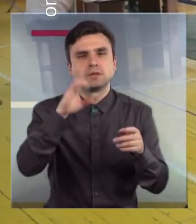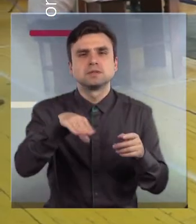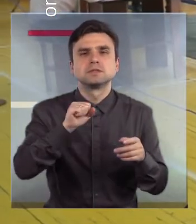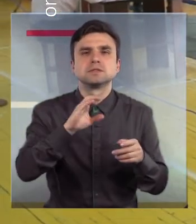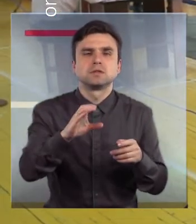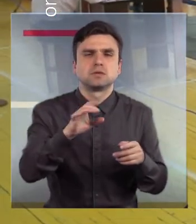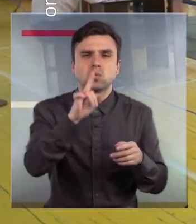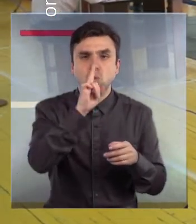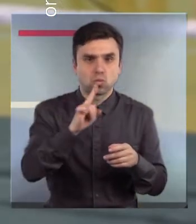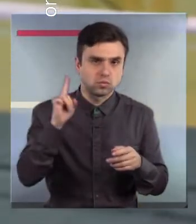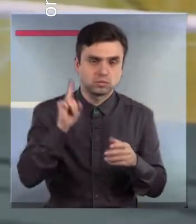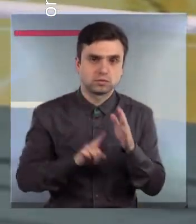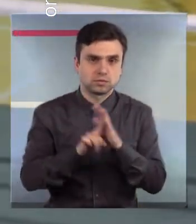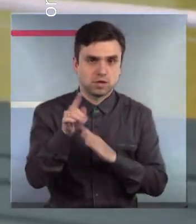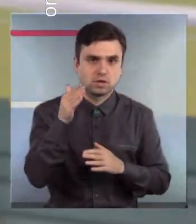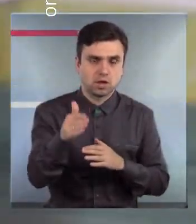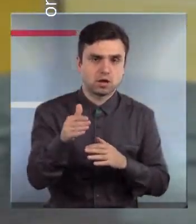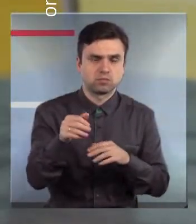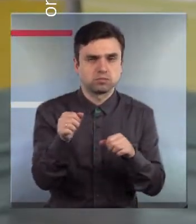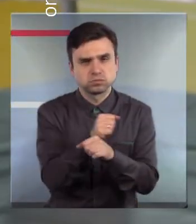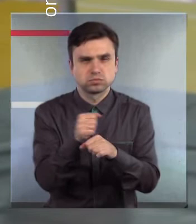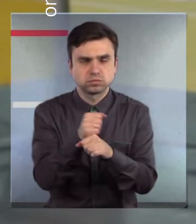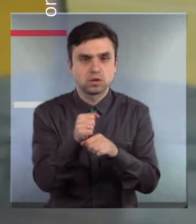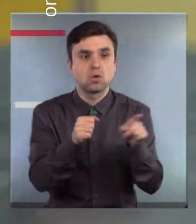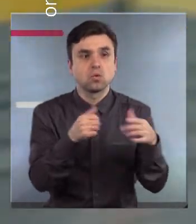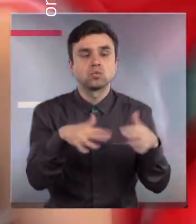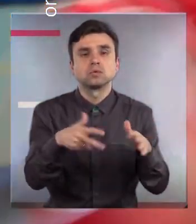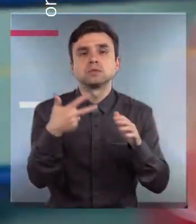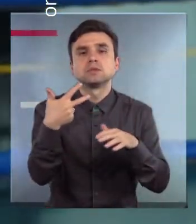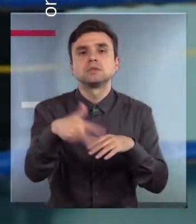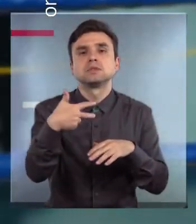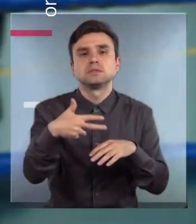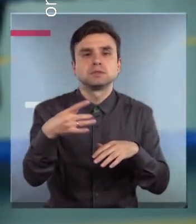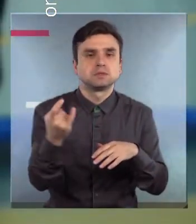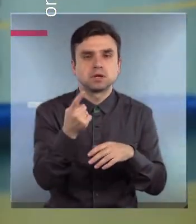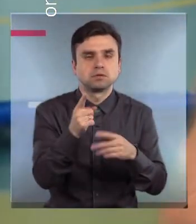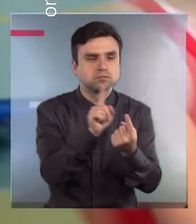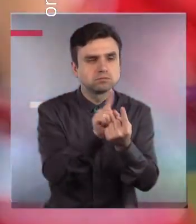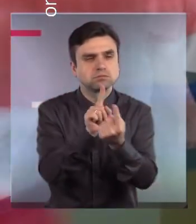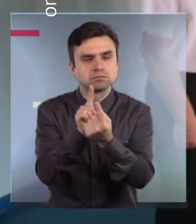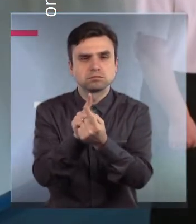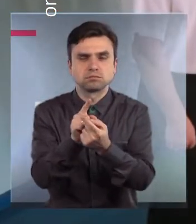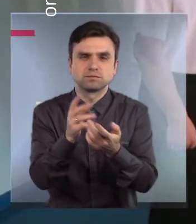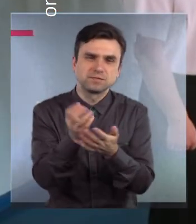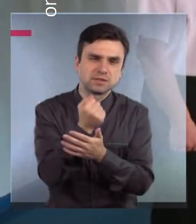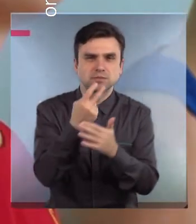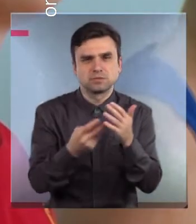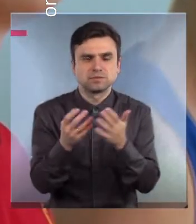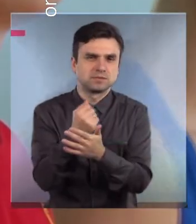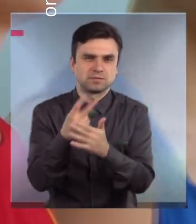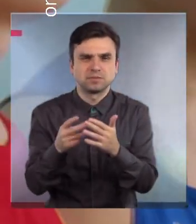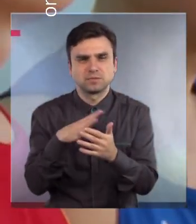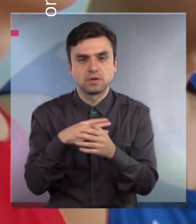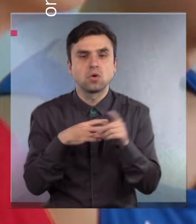Хлопець каже, що сам прийняв рішення займатися таким видом спорту, бо хоче вміти постояти як за себе, так і за сім'ю. На щорічному